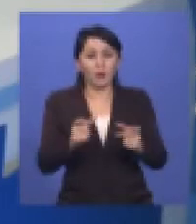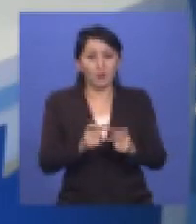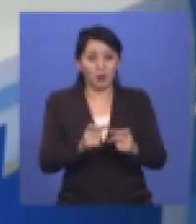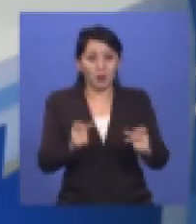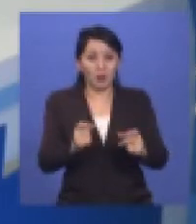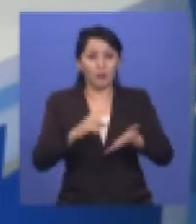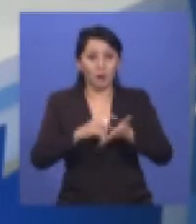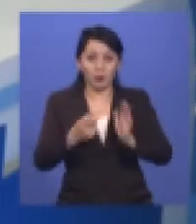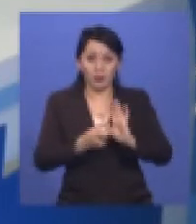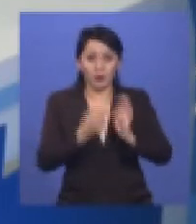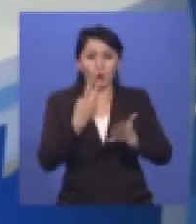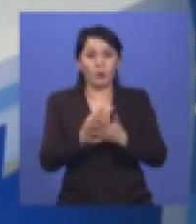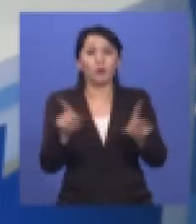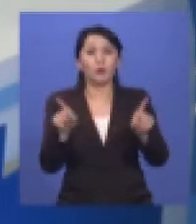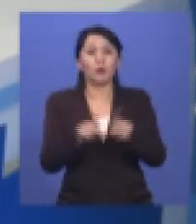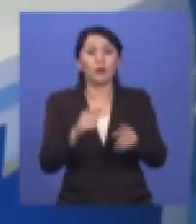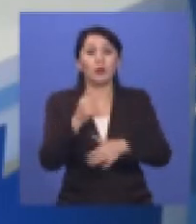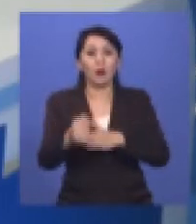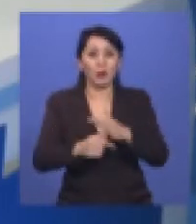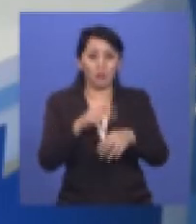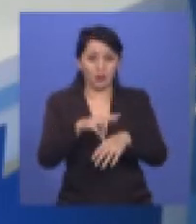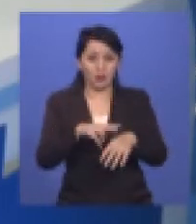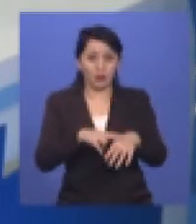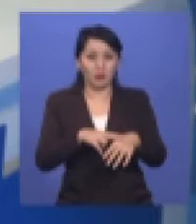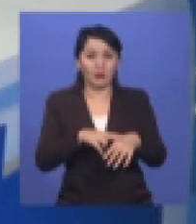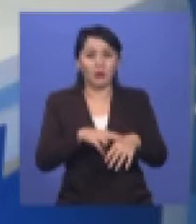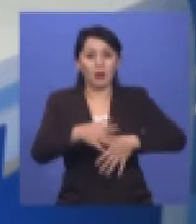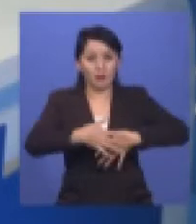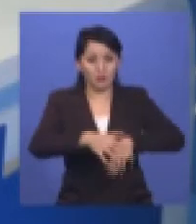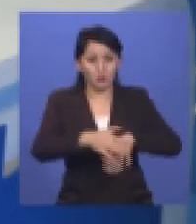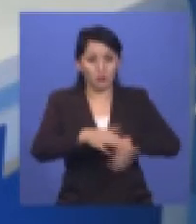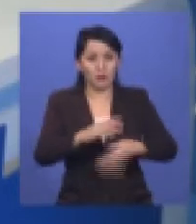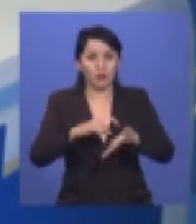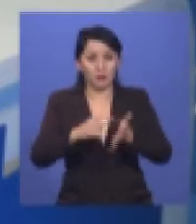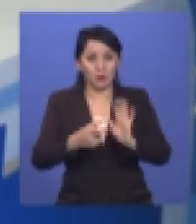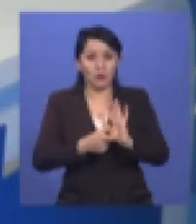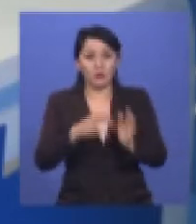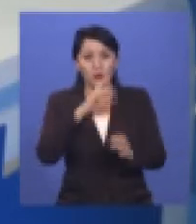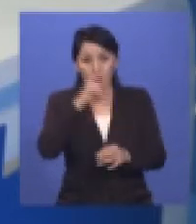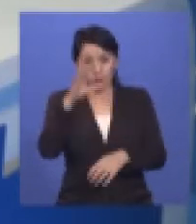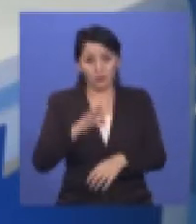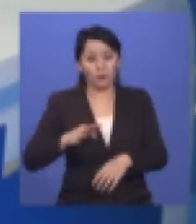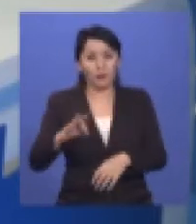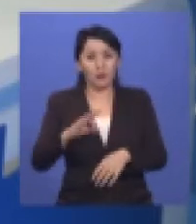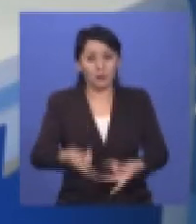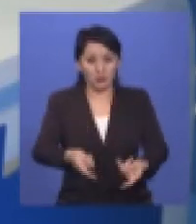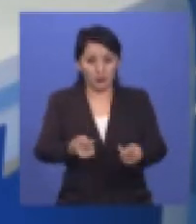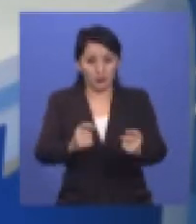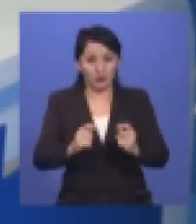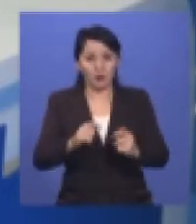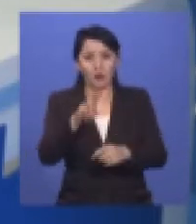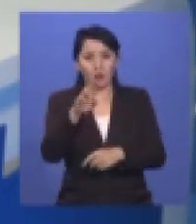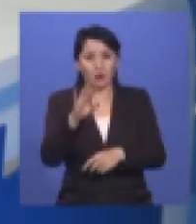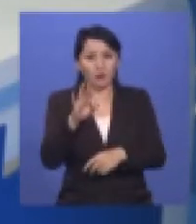басқармасындағы азаматтарды қабылдау бөлмесін көріп, сонымен қатар қалалық полиция батальонының кавалерия бөлімшесі мен Солтүстік Қазақстан облыстық полиция